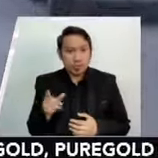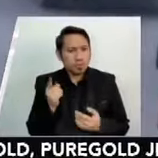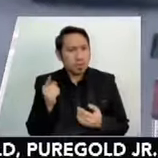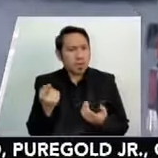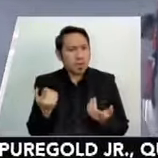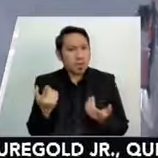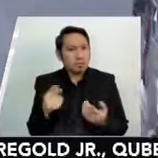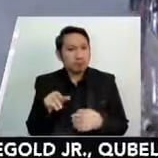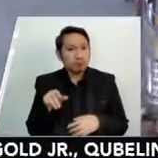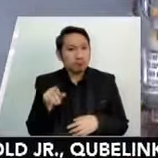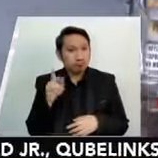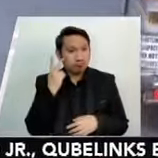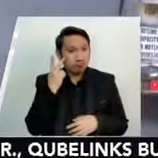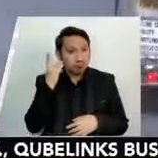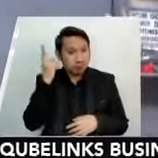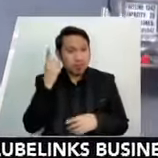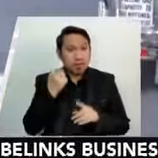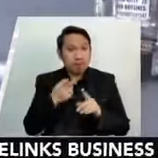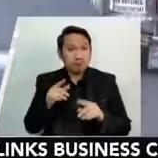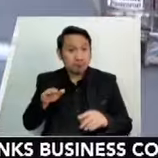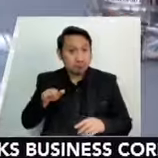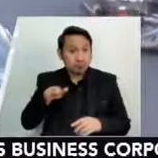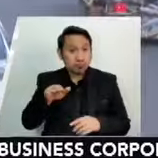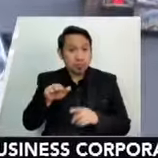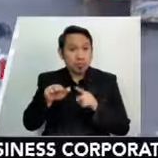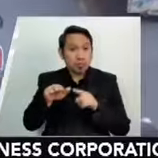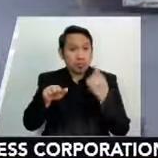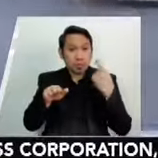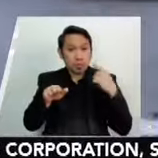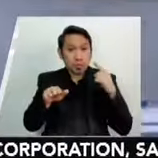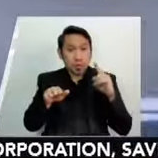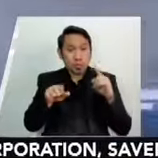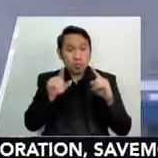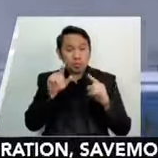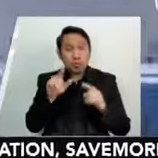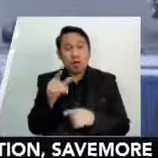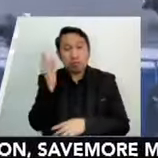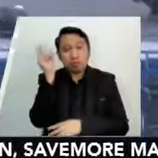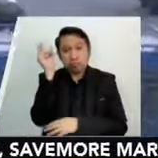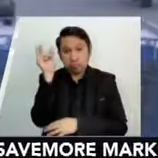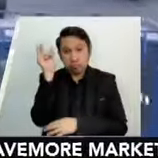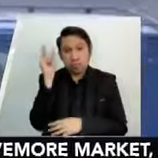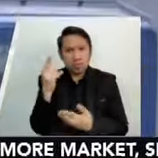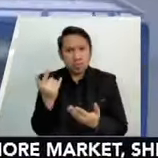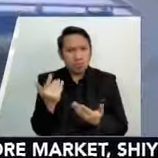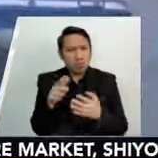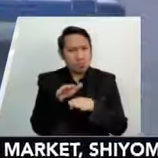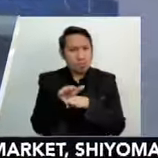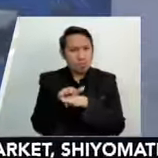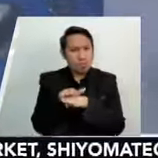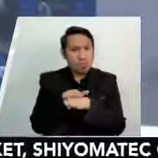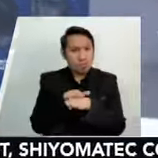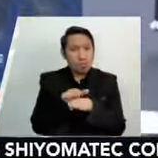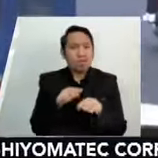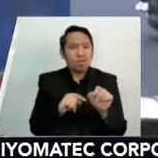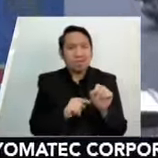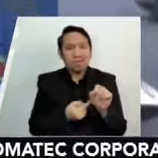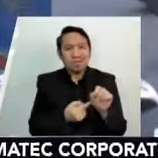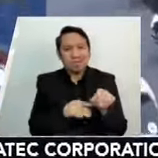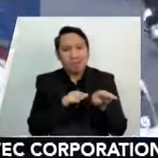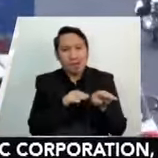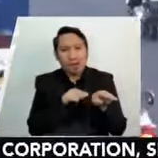Memorial Circle. Ayan, yung mga sasakyan nakikita ninyo, medyo may pagbabagal na. Bumibigat na po ang dalyo ng traffic ko dyan sa bahaging yan ng